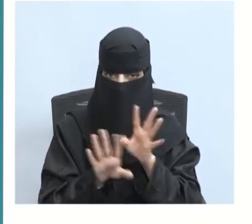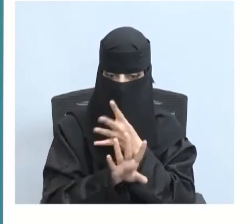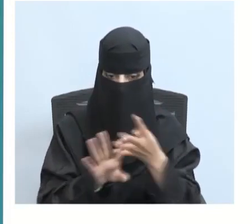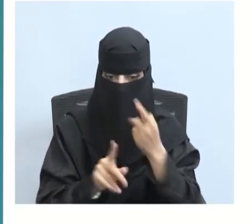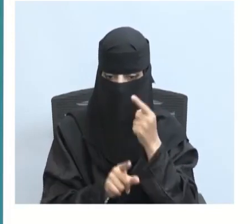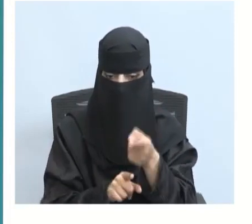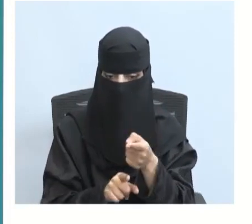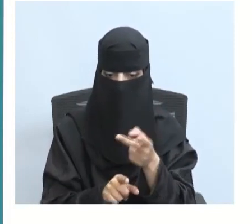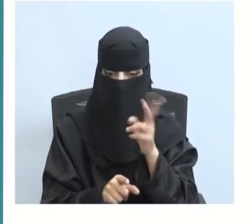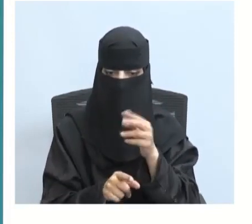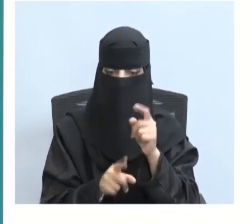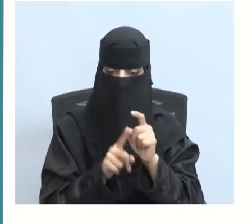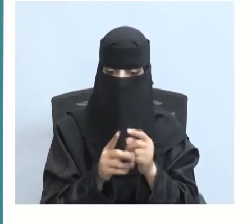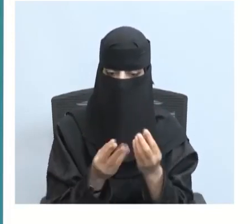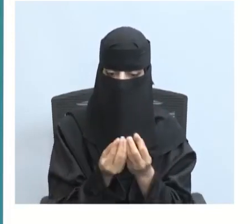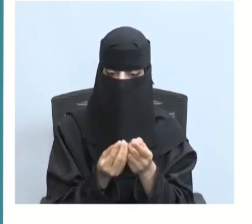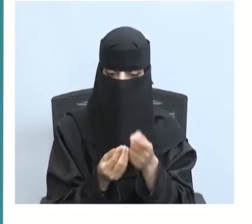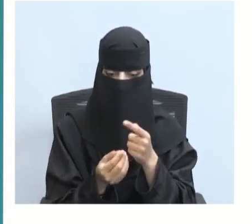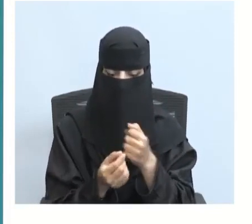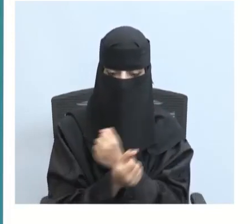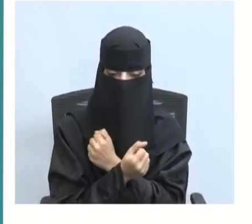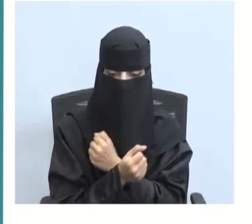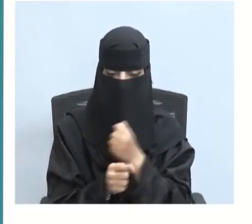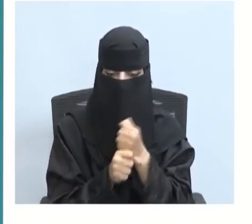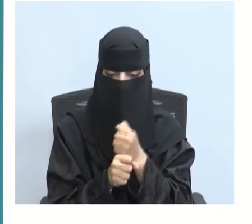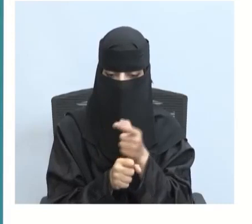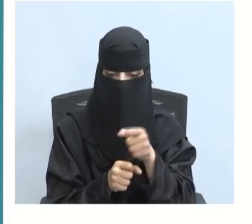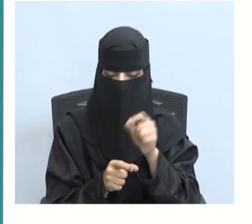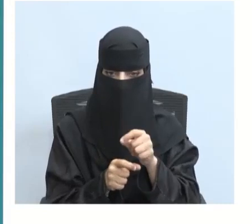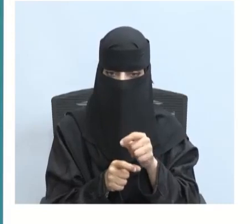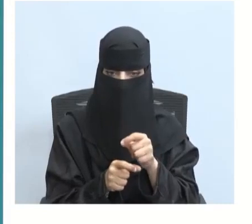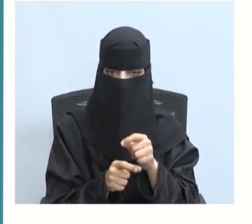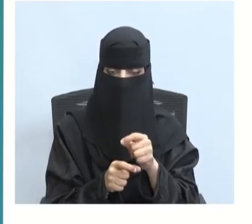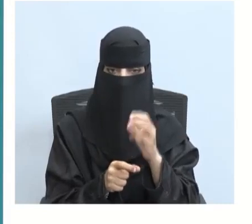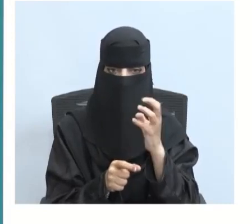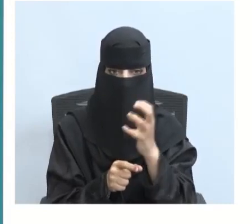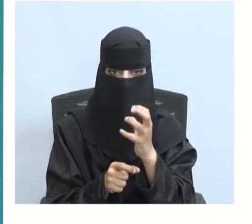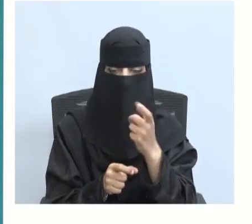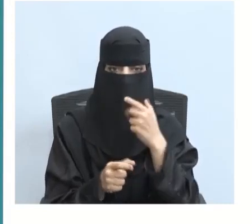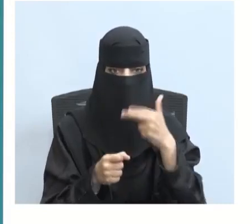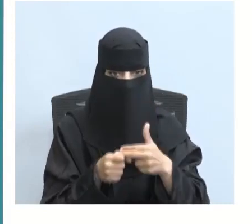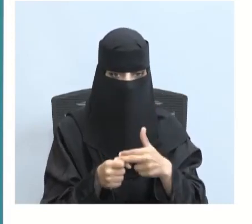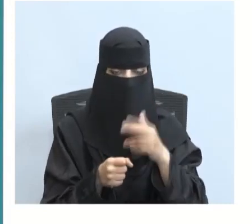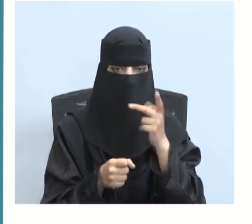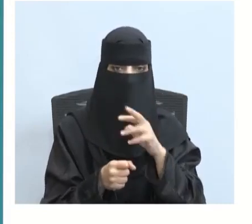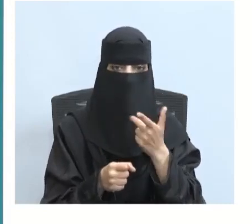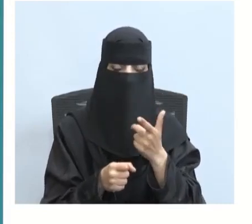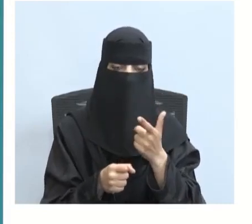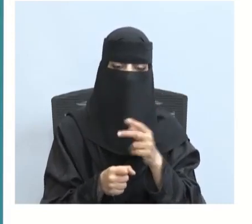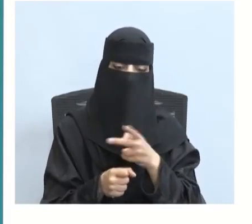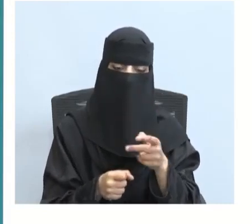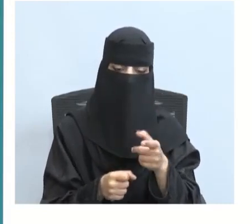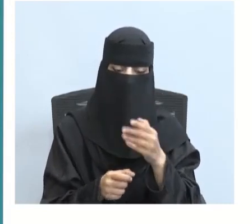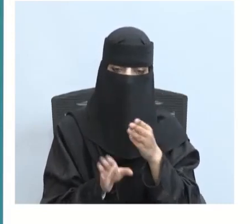هذا الجدول ما النسب المئويه للطاقه المستخدمه من الوقود الاحفوري الجدول يحتوي على مجموعه